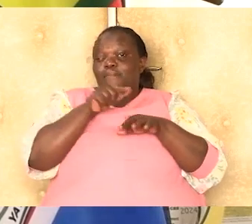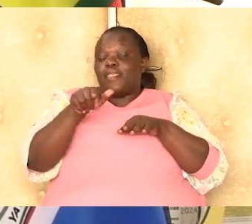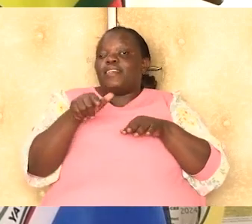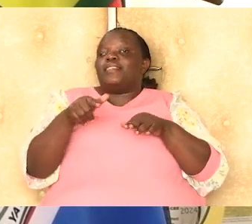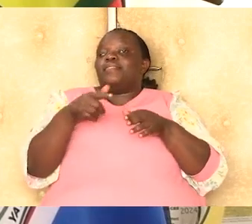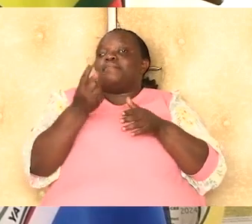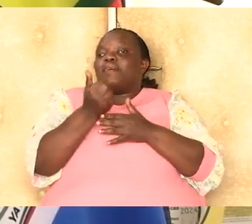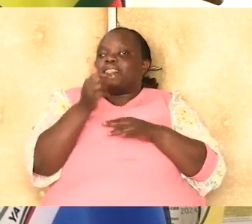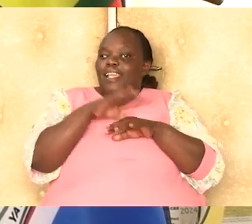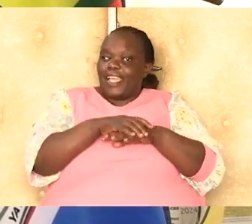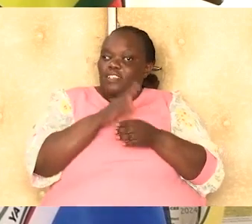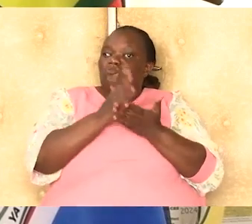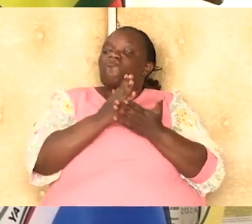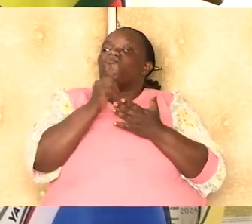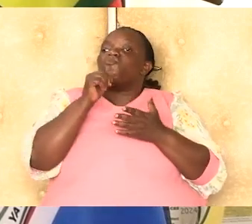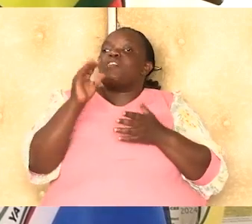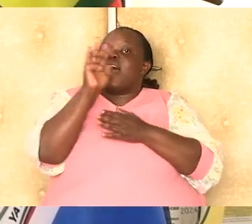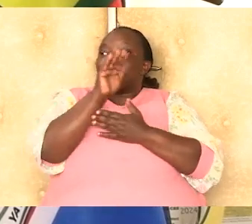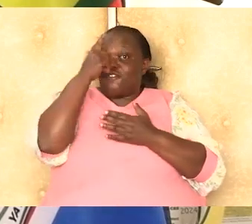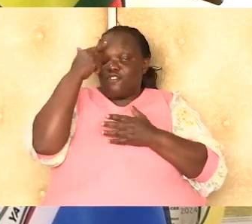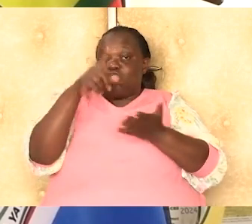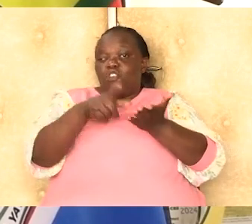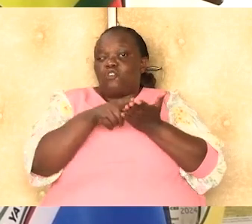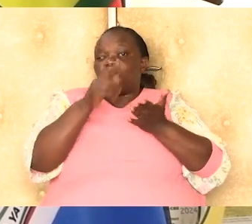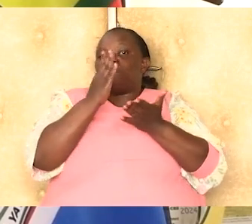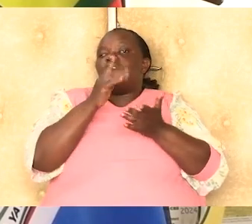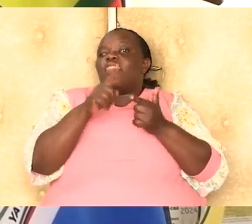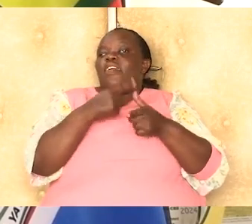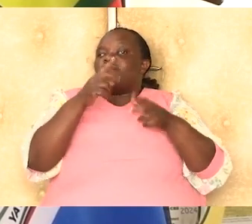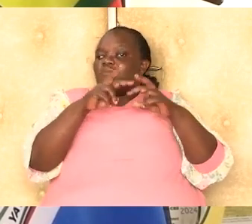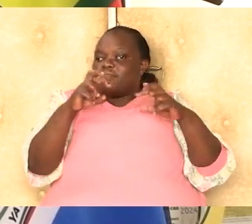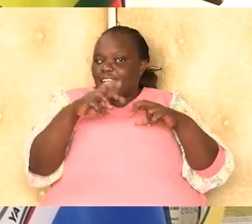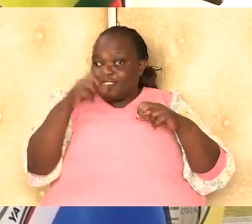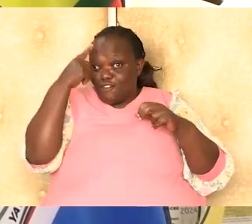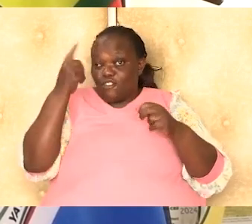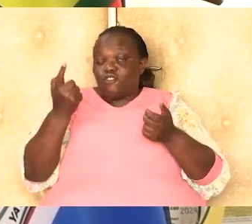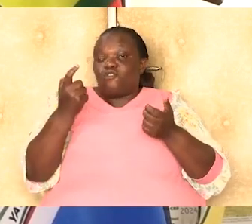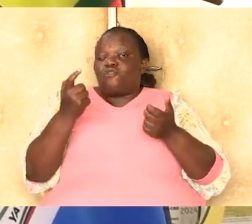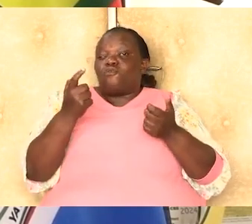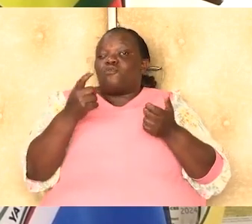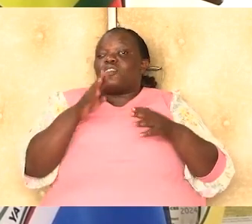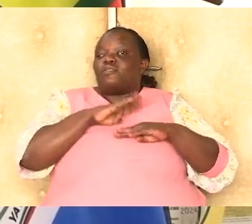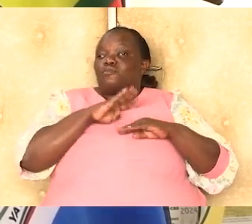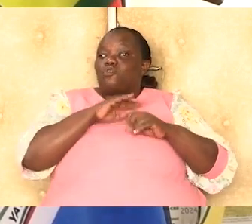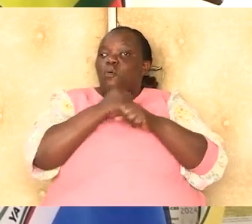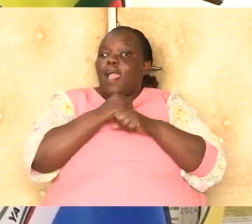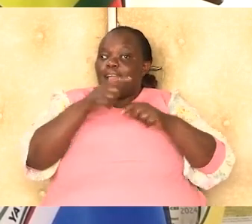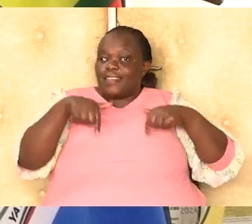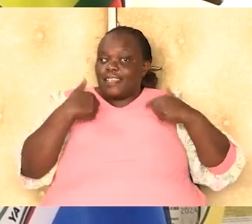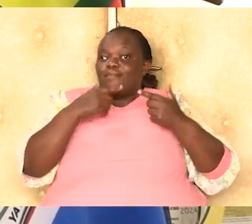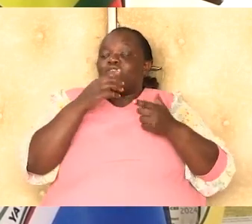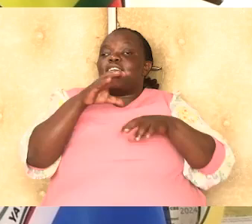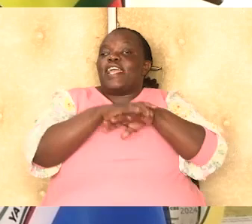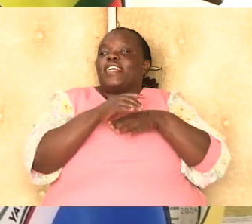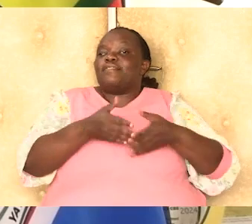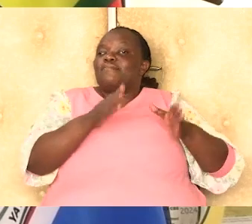kutoka kutoka kutoka kutoka kukopa kwa sababu kukopa hili tuweze kutafuta njia za kweza kujikimu katika kawi pia tutakuwa